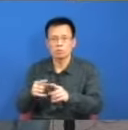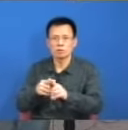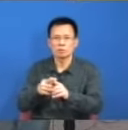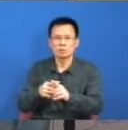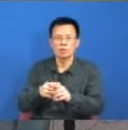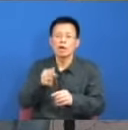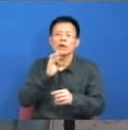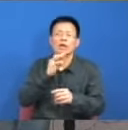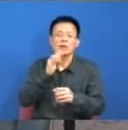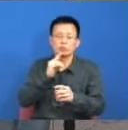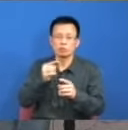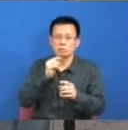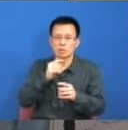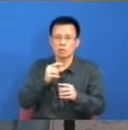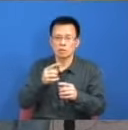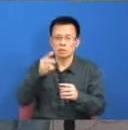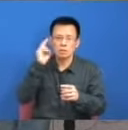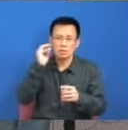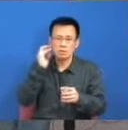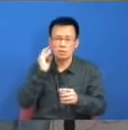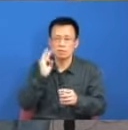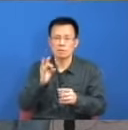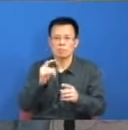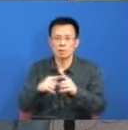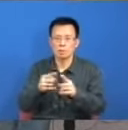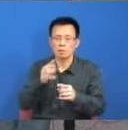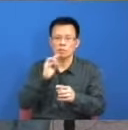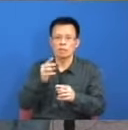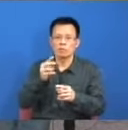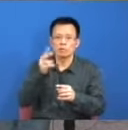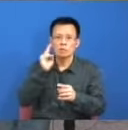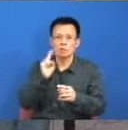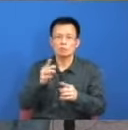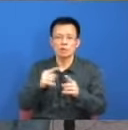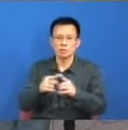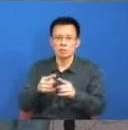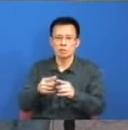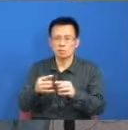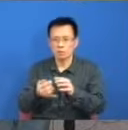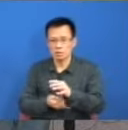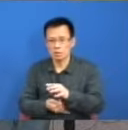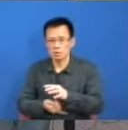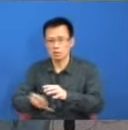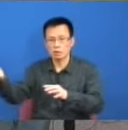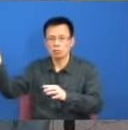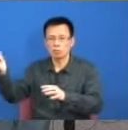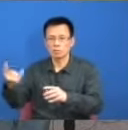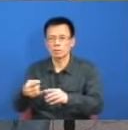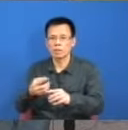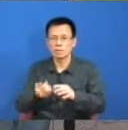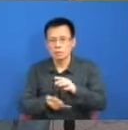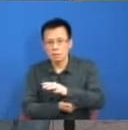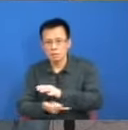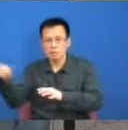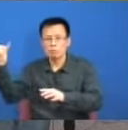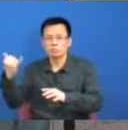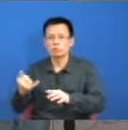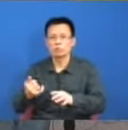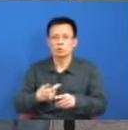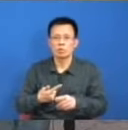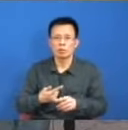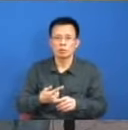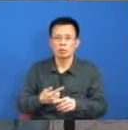樣？ 我話：如果嗱，你有三百幾人，而家拉咗百幾人啫嘛，咁即係有二百幾人咧，嗰啲叫屬於叫潛逃者喎嚇。 即係已經有啲係即係